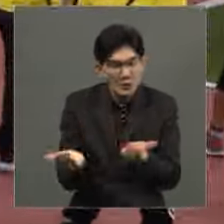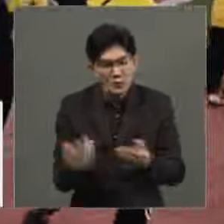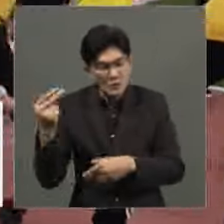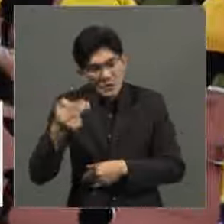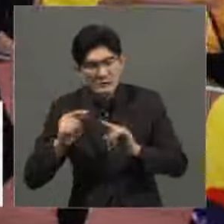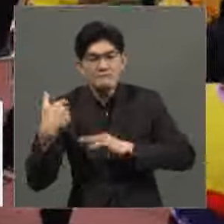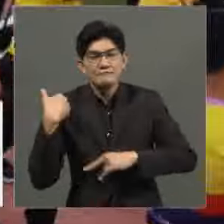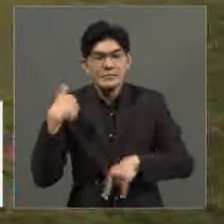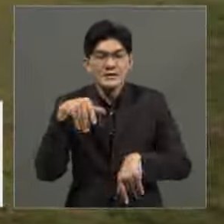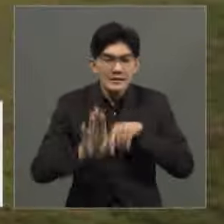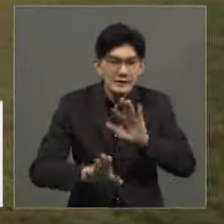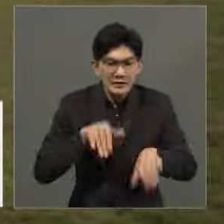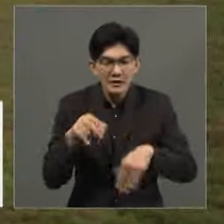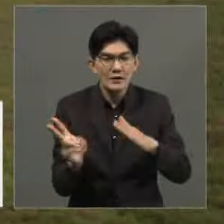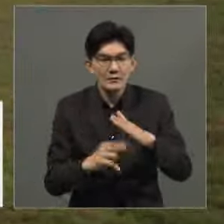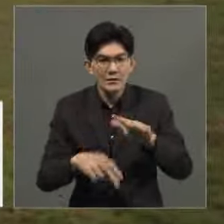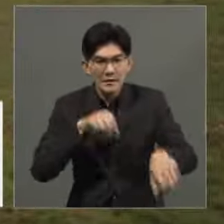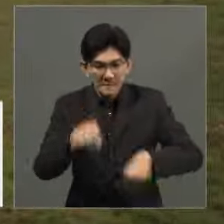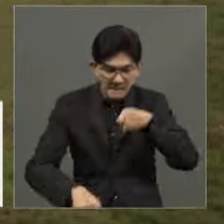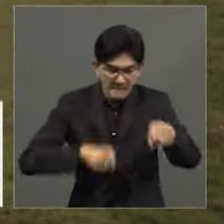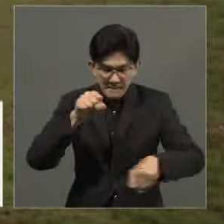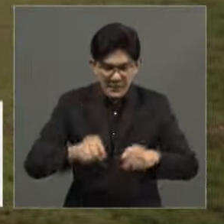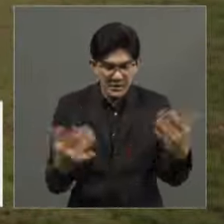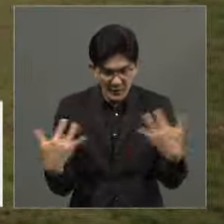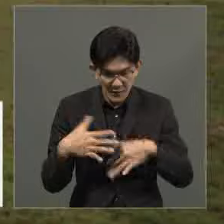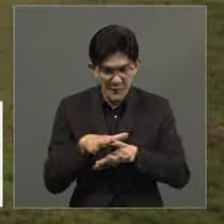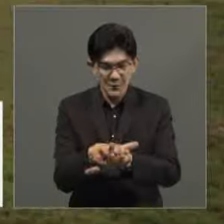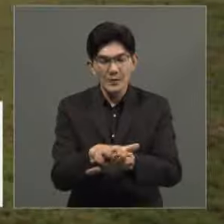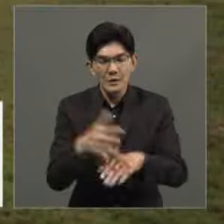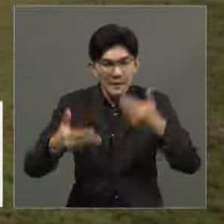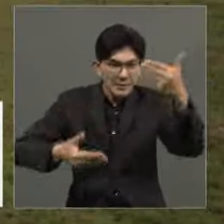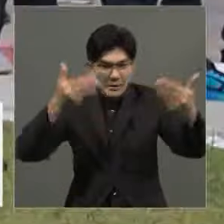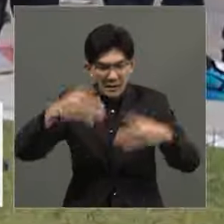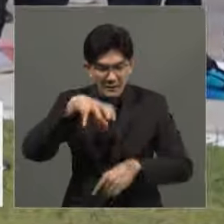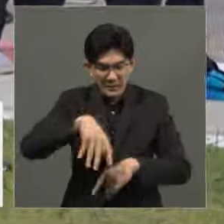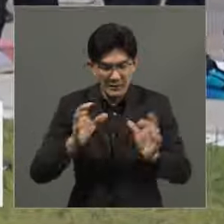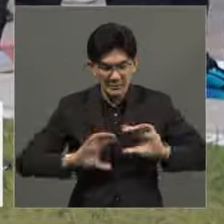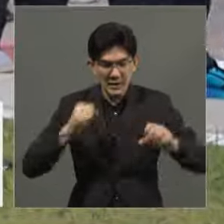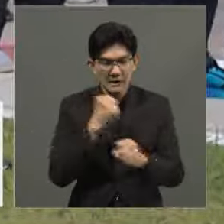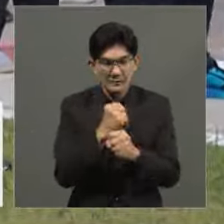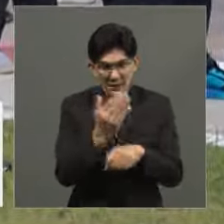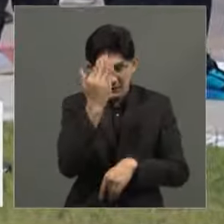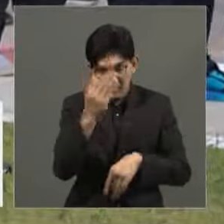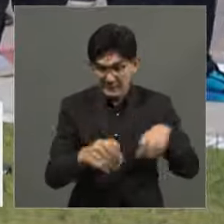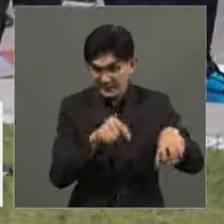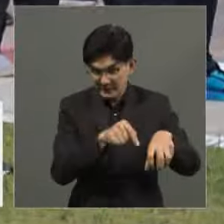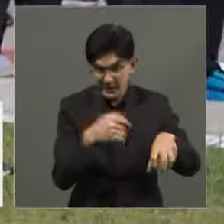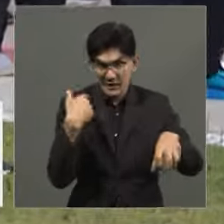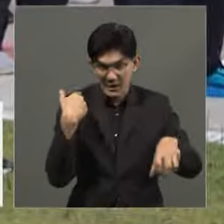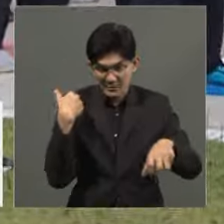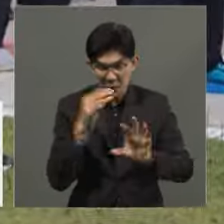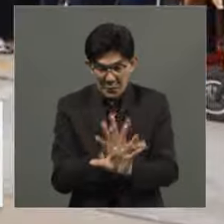กิจกรรมเดินวิ่งปั่นป้องกันอัมพาตกันนะคะที่บริบริเวณสนามหน้าศาลากลางจังหวัดนราธิวาสแห่งที่ 2บรรยากาศก็